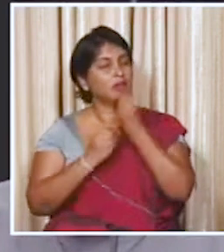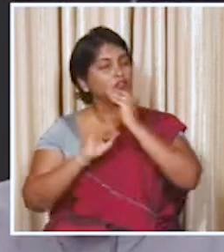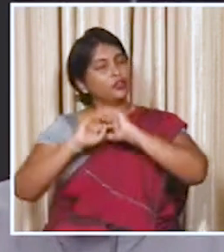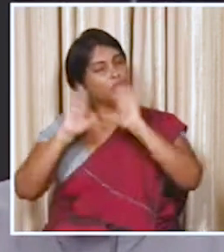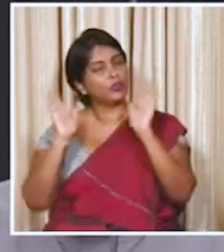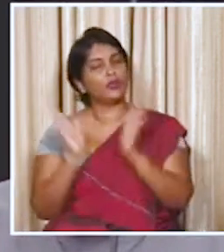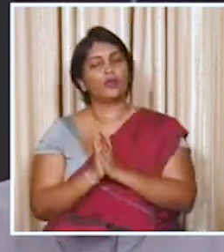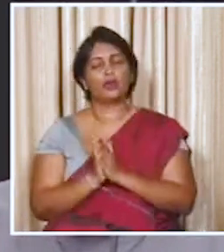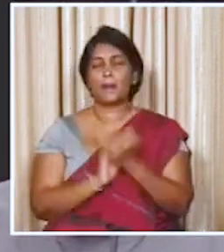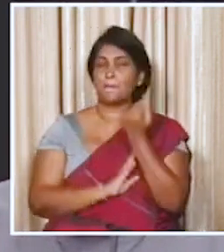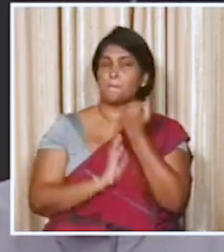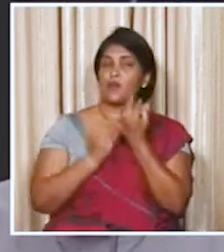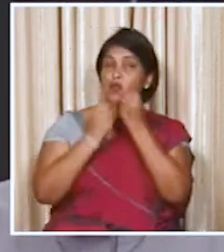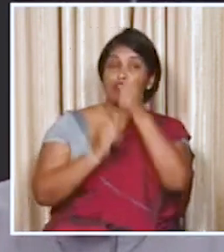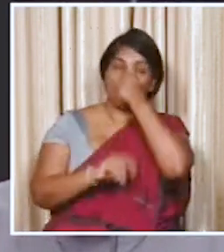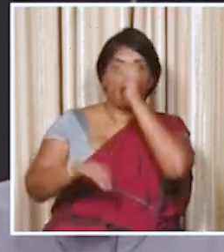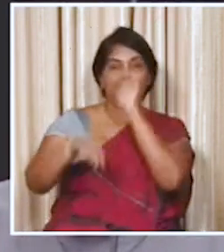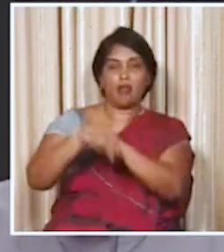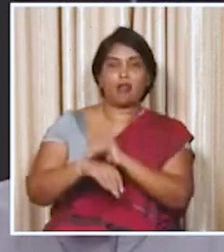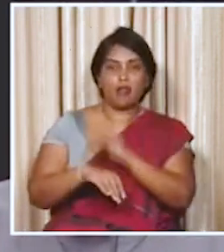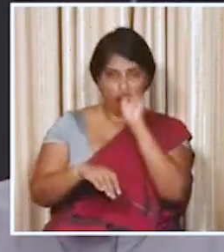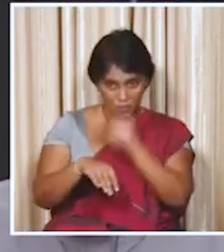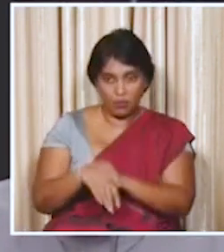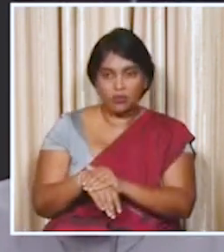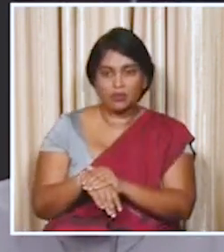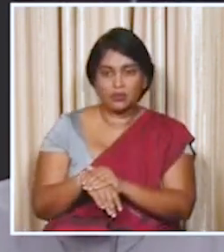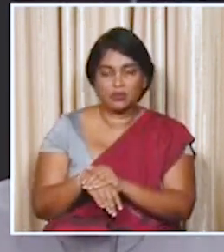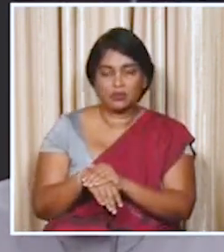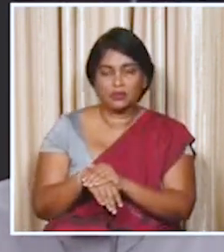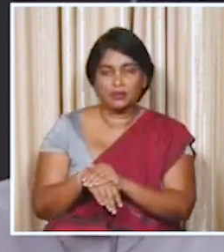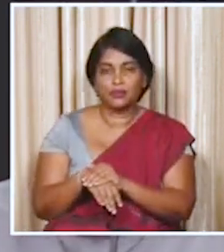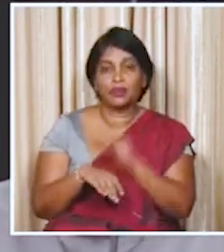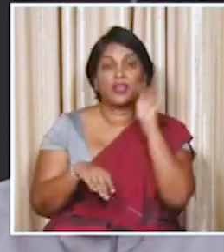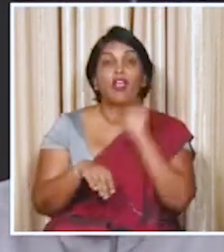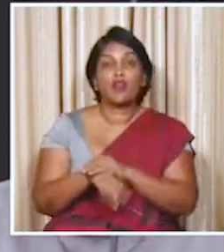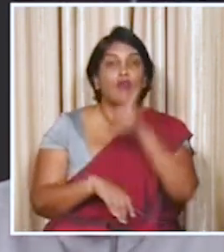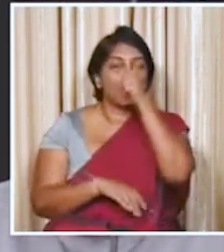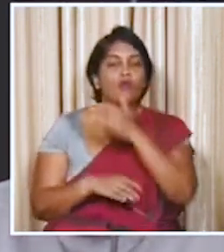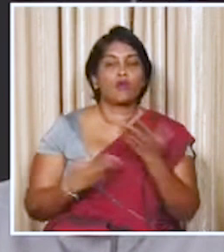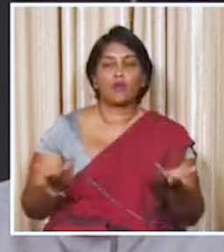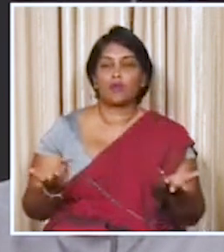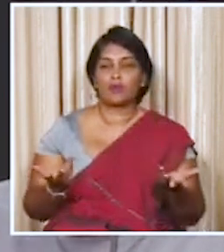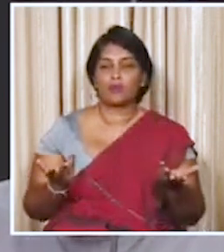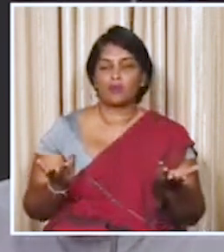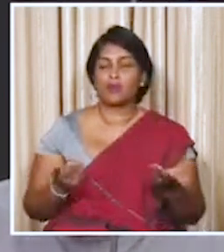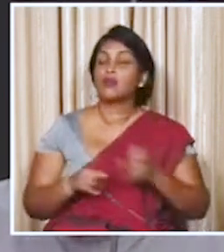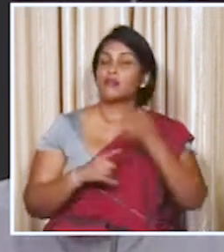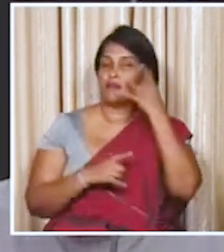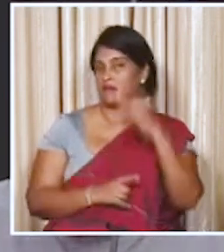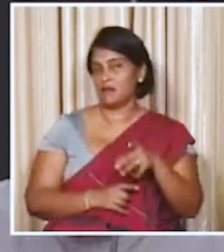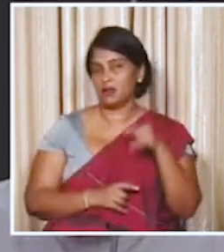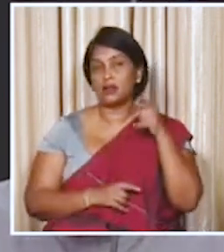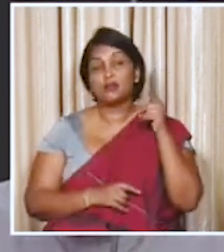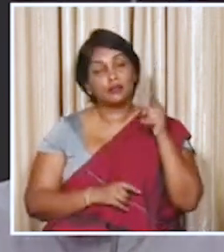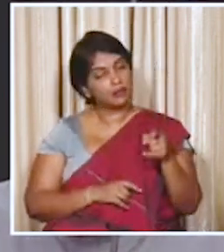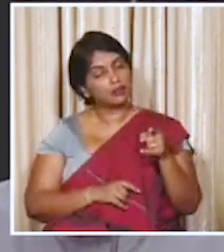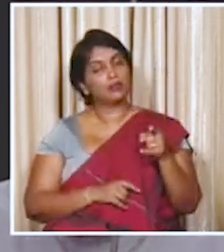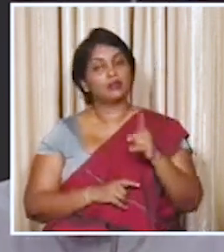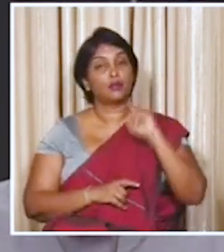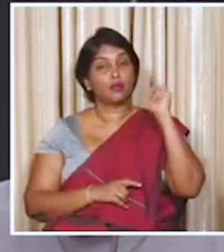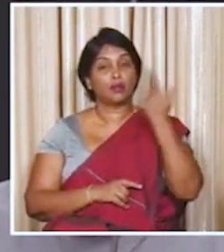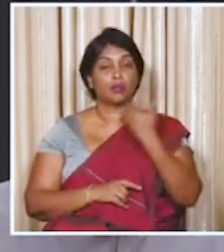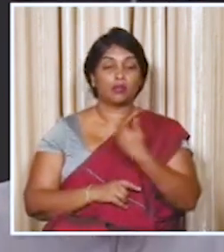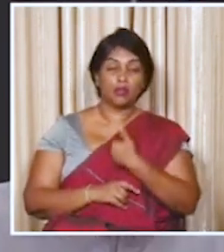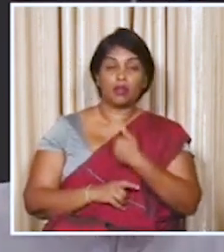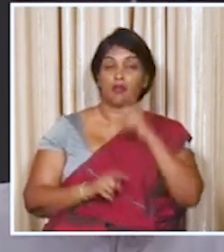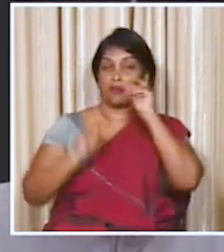සියලු බලතල දුන්න හොරු අල්ලන්න. ඇල්ලුවාද? අල්ලපු හොරෙක් ඉන්නවද? ඒ නිසා මේ ජනප්‍රිය